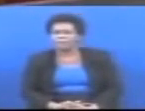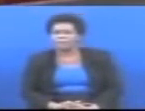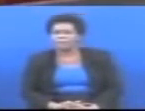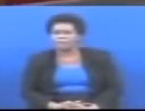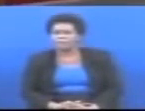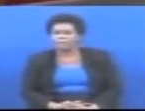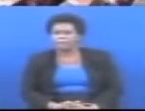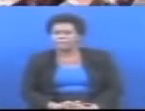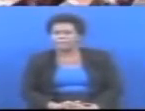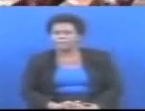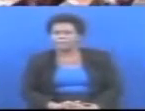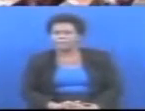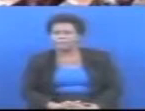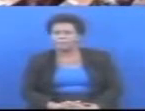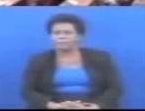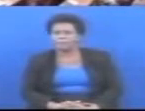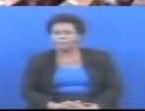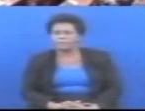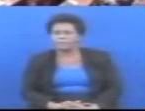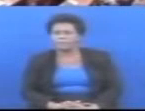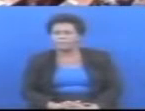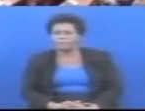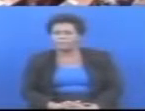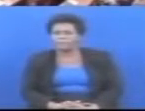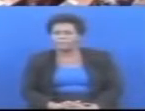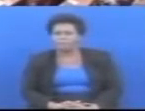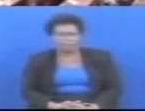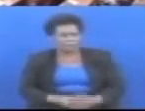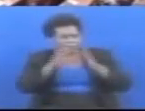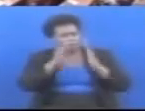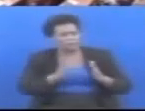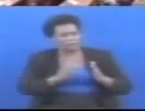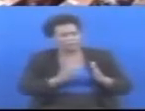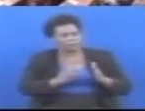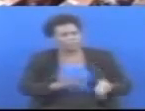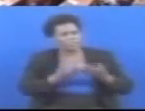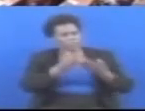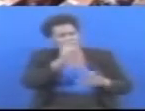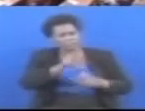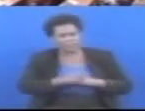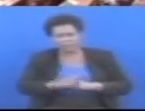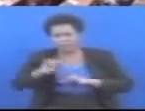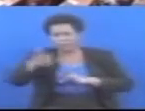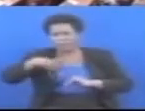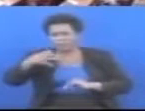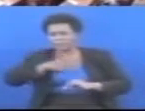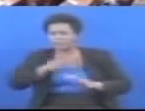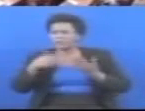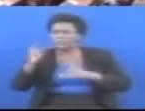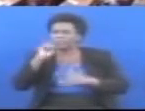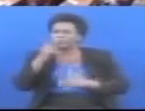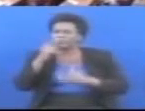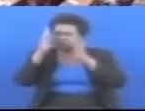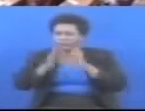Mheshimiwa Speaker, kwa niaba ya waziri wa fedha na mipango napenda kujibu swali la Mheshimiwa Amina Saleh Molel, mbunge